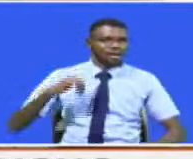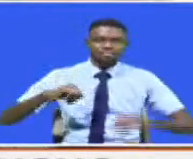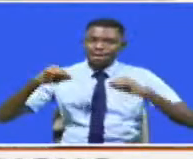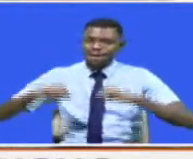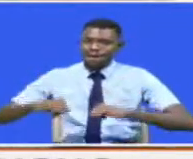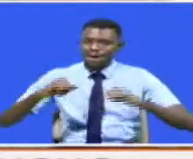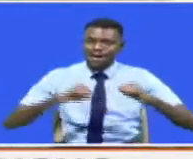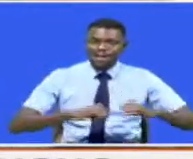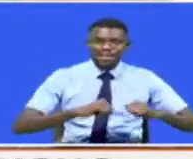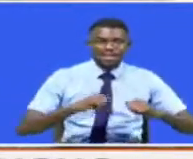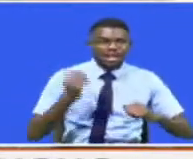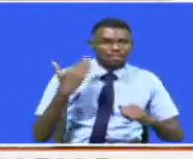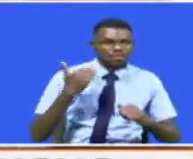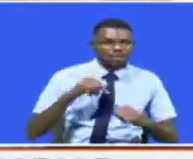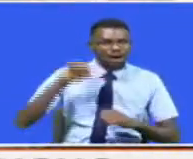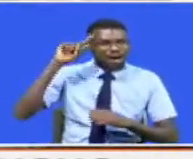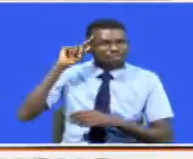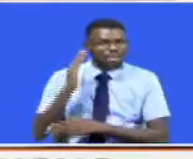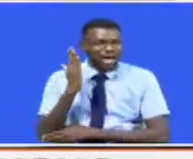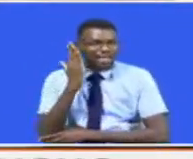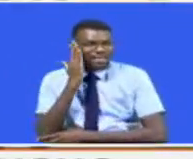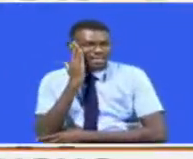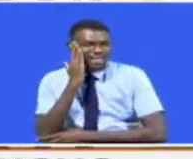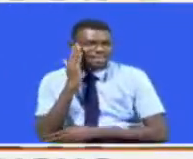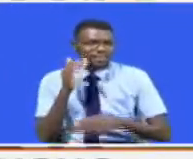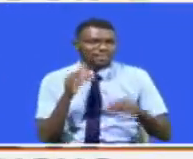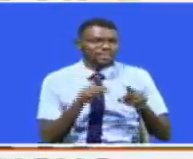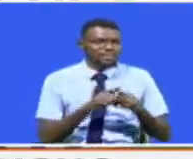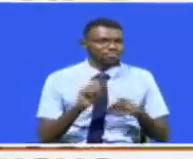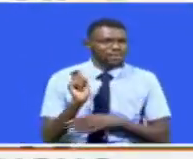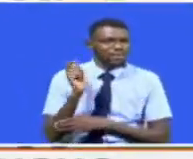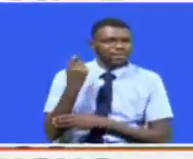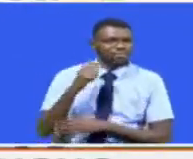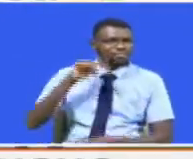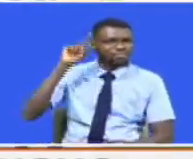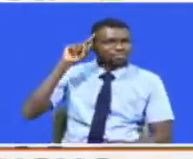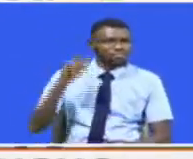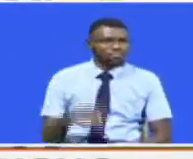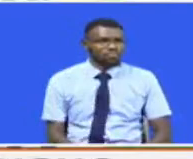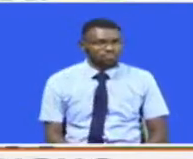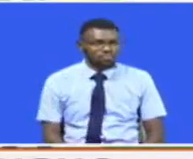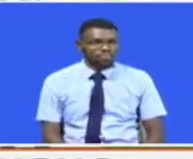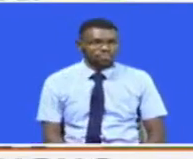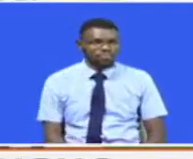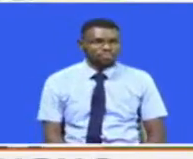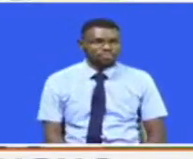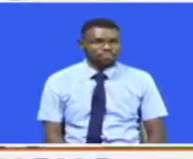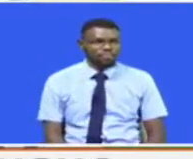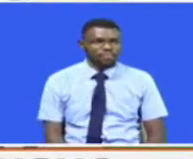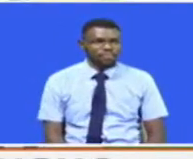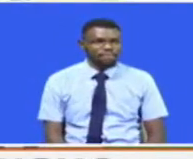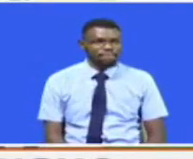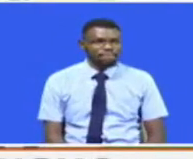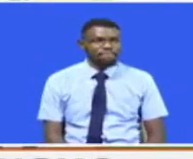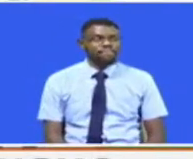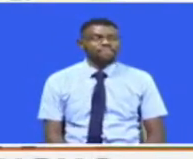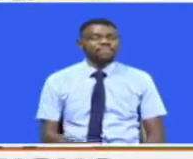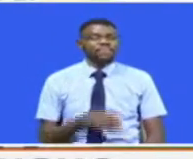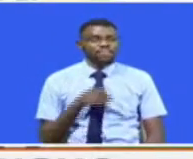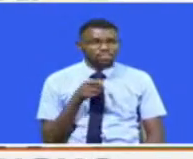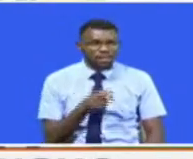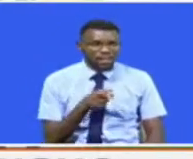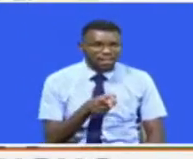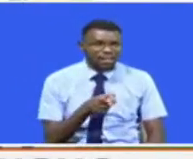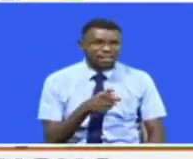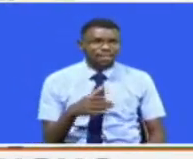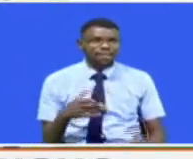ya kimkataba na serikali ya Israel, na kuwa as a trustee on behalf of